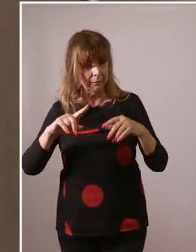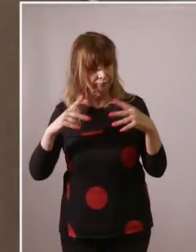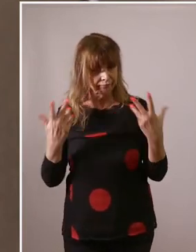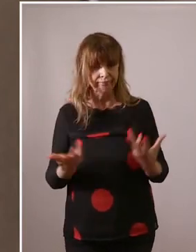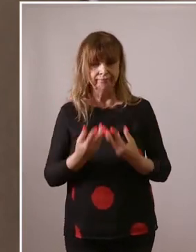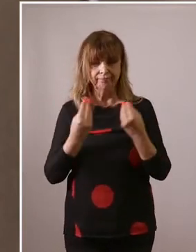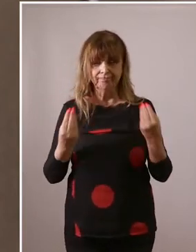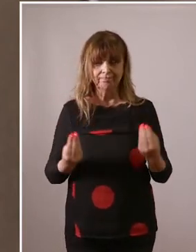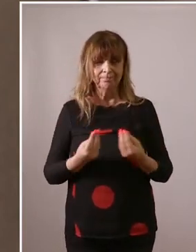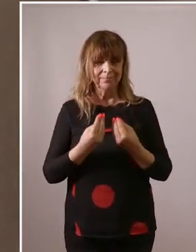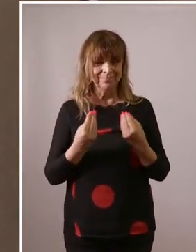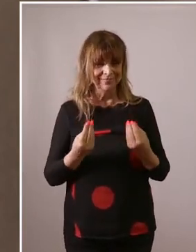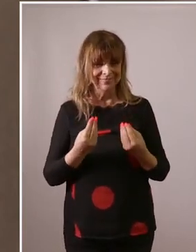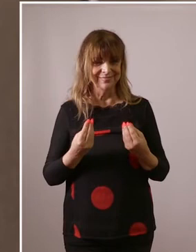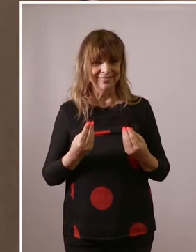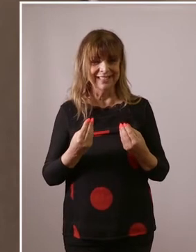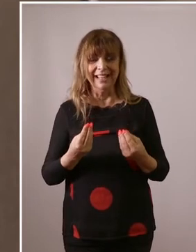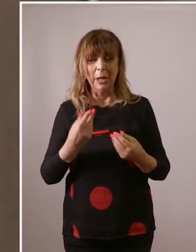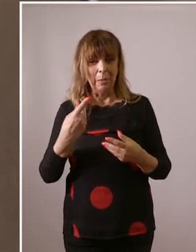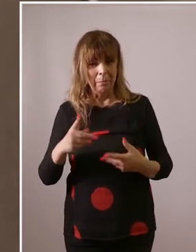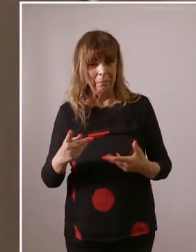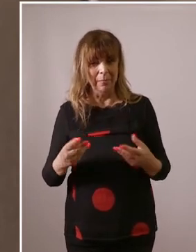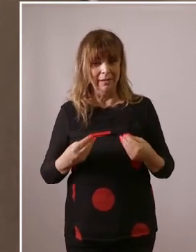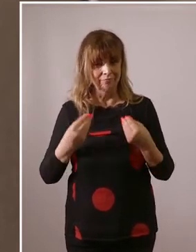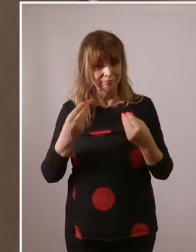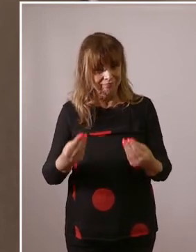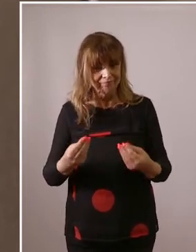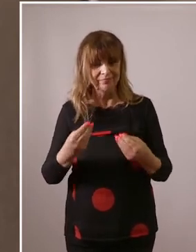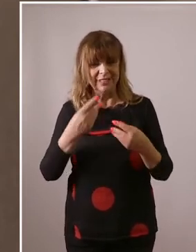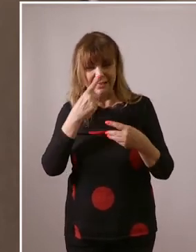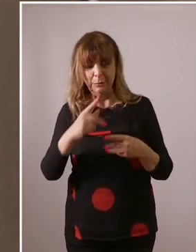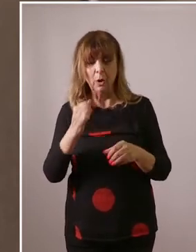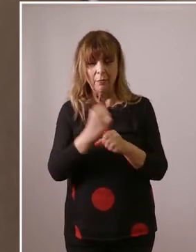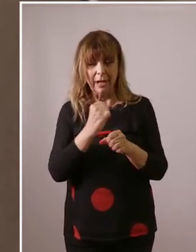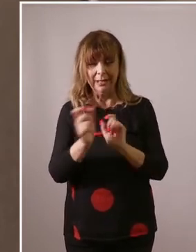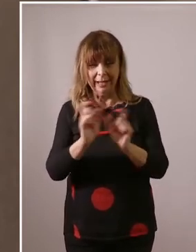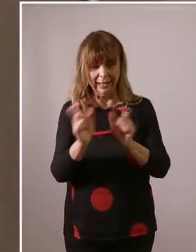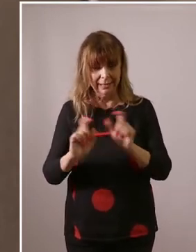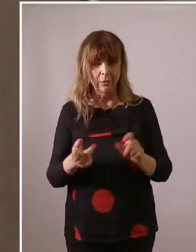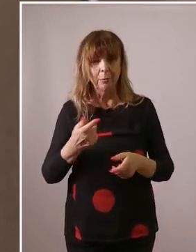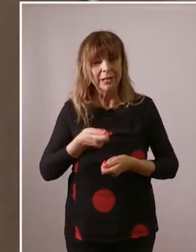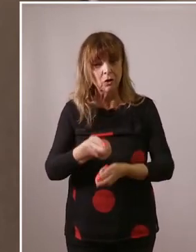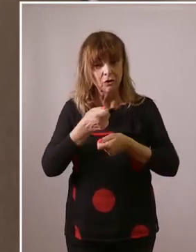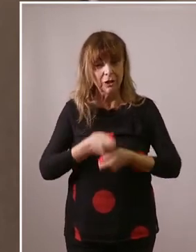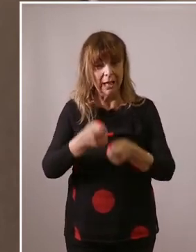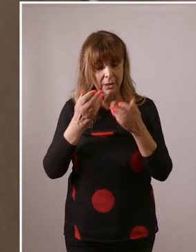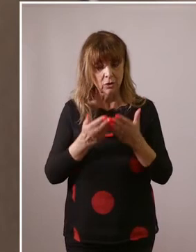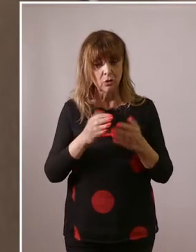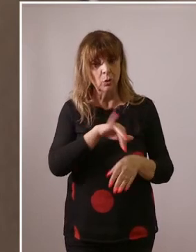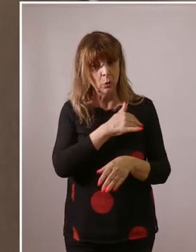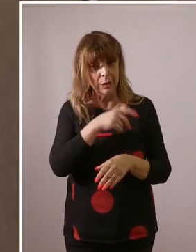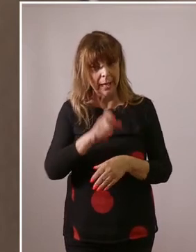tipo la borea scusate di tipo laboratoriale interattivo proprio per sollecitare lo studente fin dallo studio